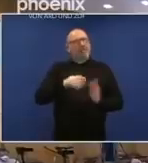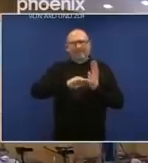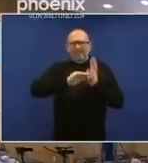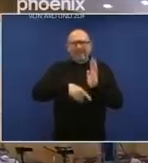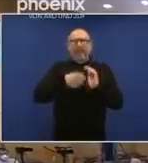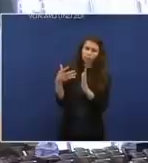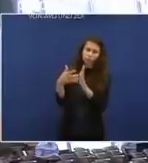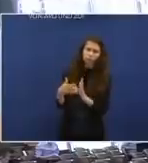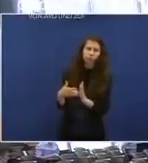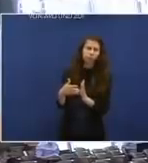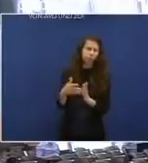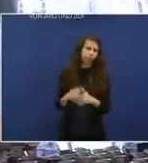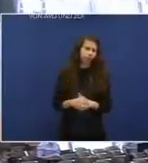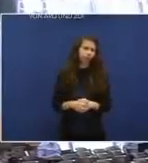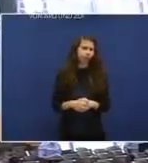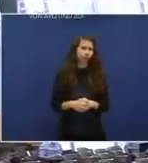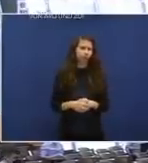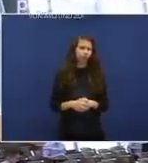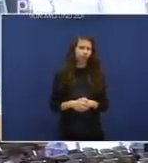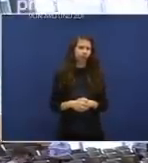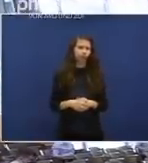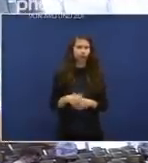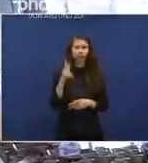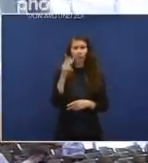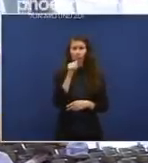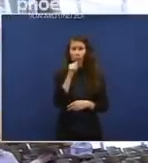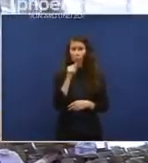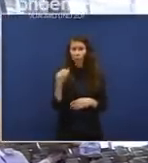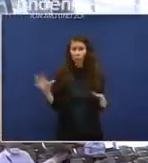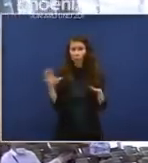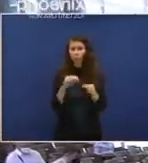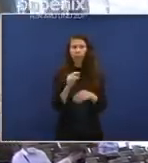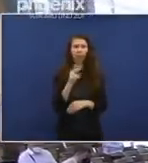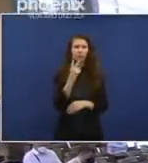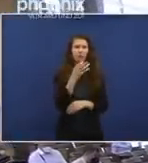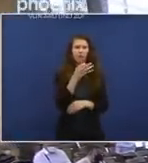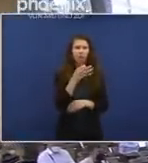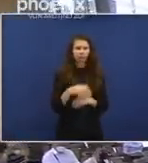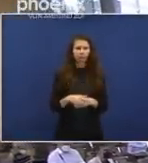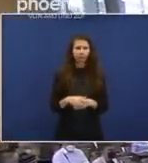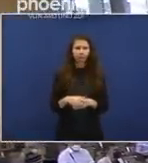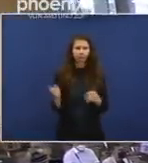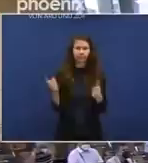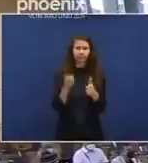ist. Herr Jung? Ja, zwei Fragen. Zum einen.